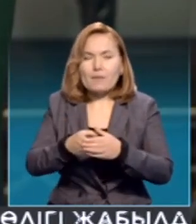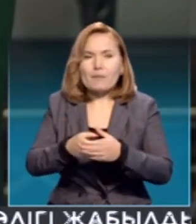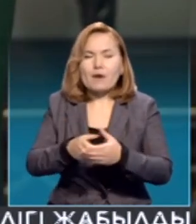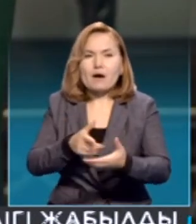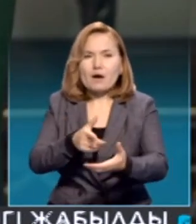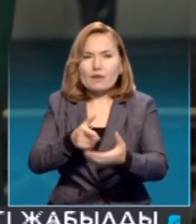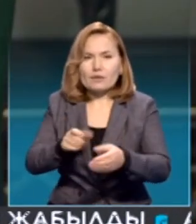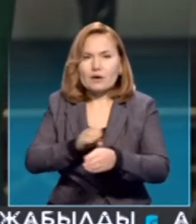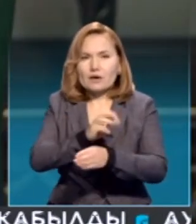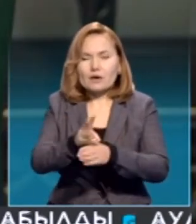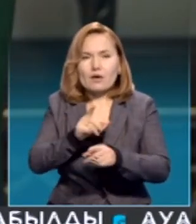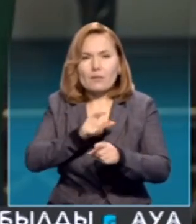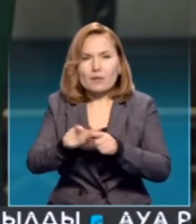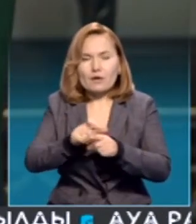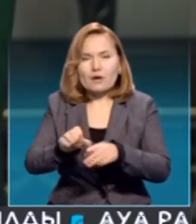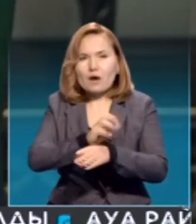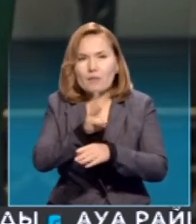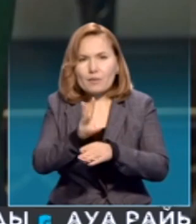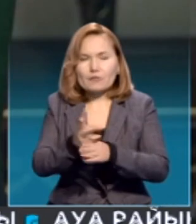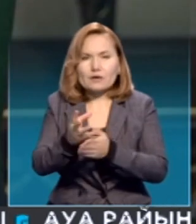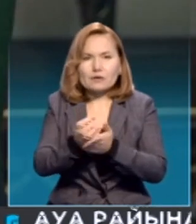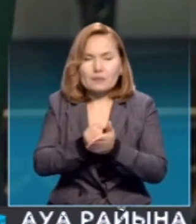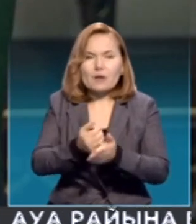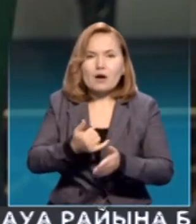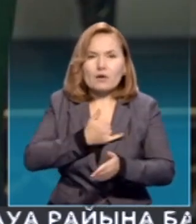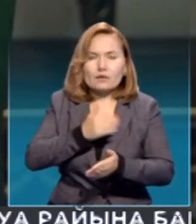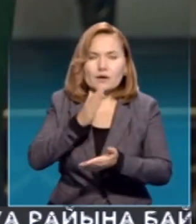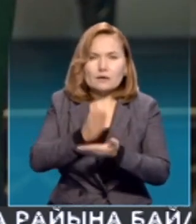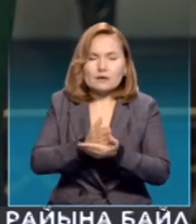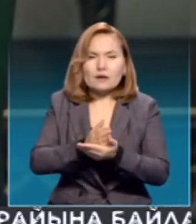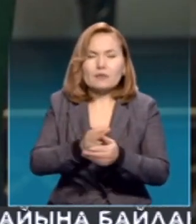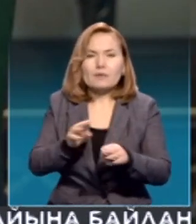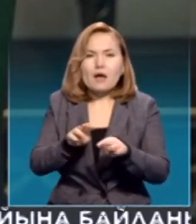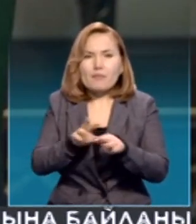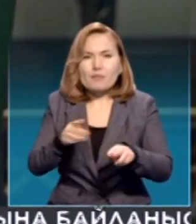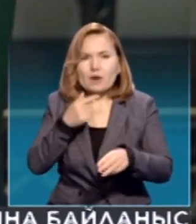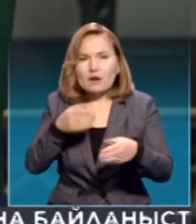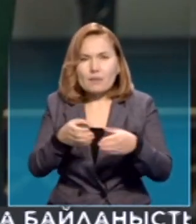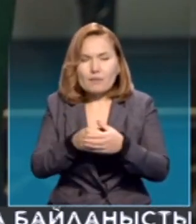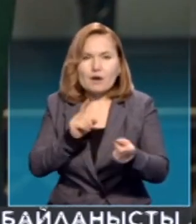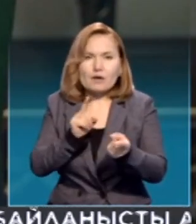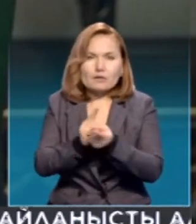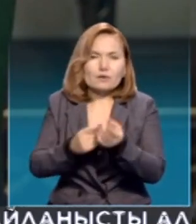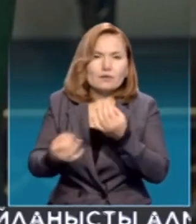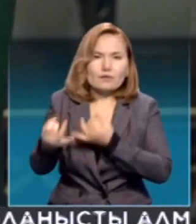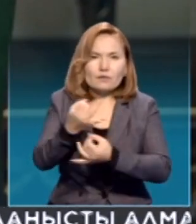қару-жарақпен, оқ-дәрімен қамтамасыз ету тетіктерін, серіктестерімізбен тиісті ынтымақтастық жайттарын да қарастырдық.